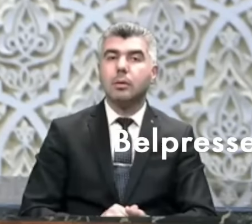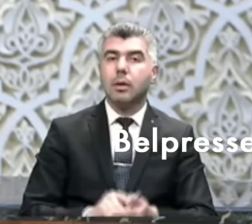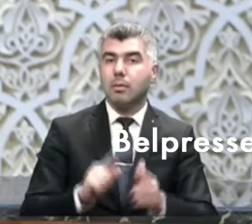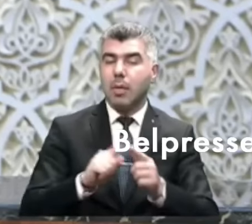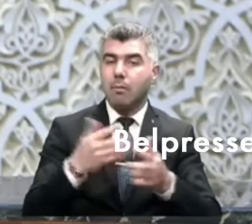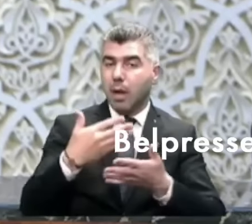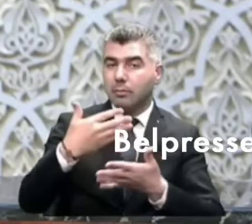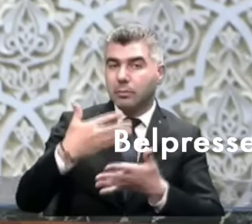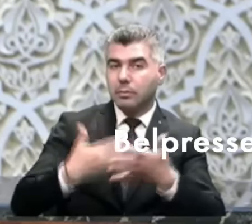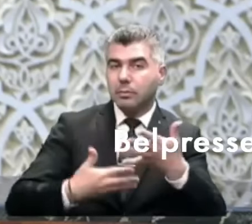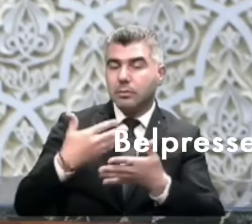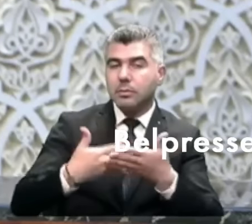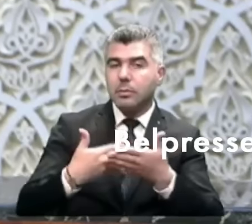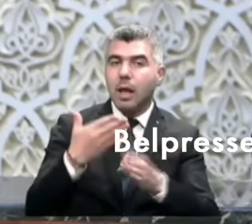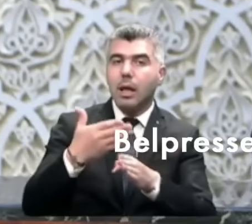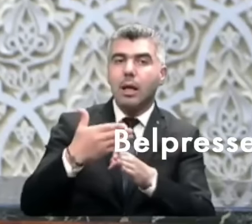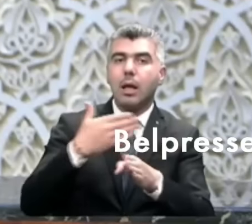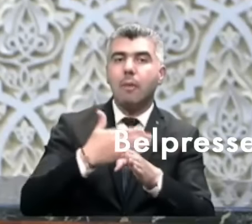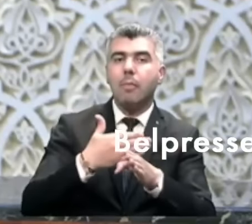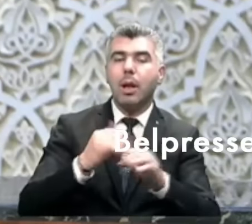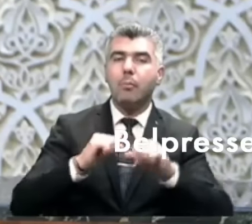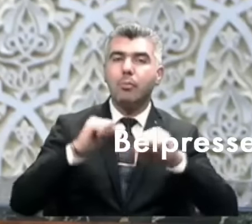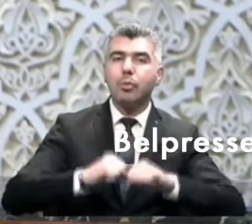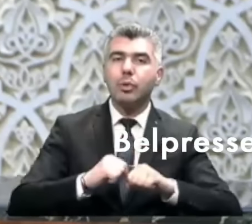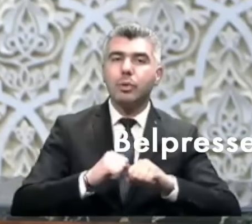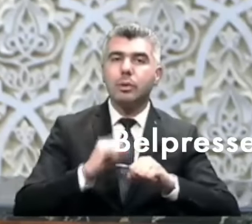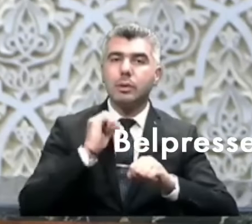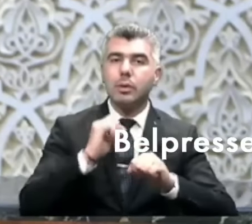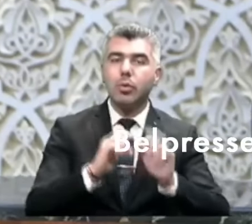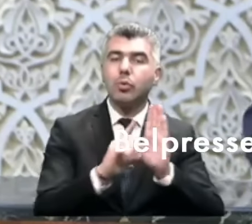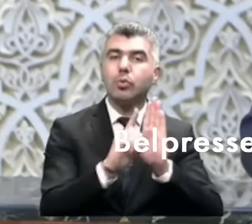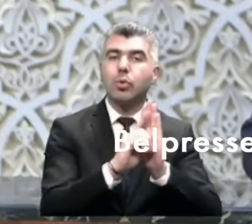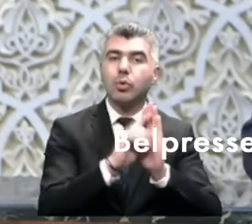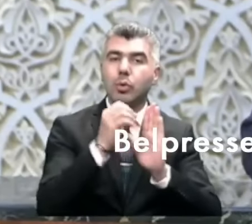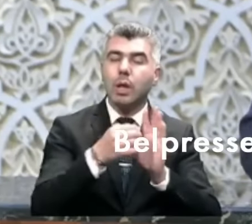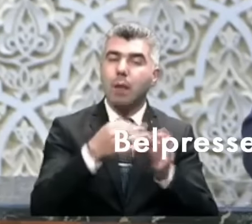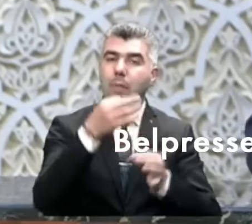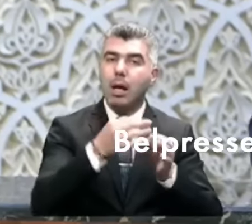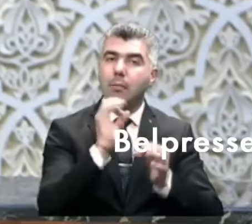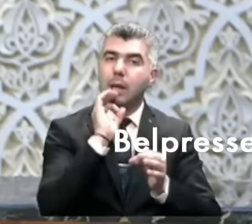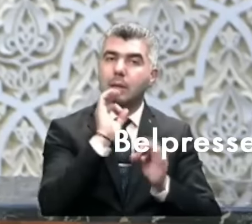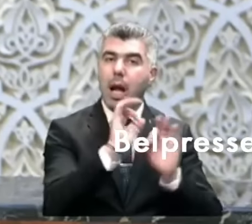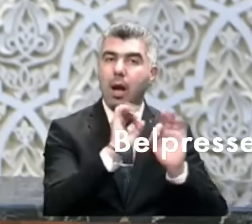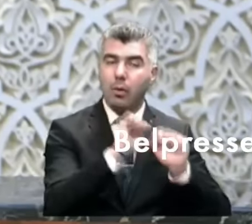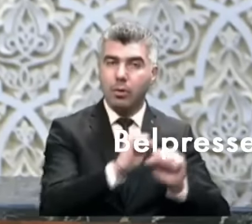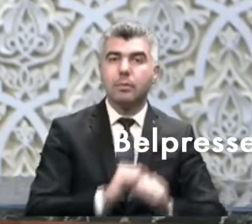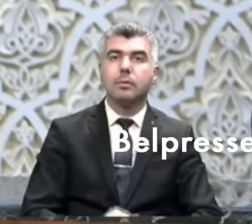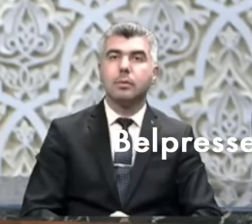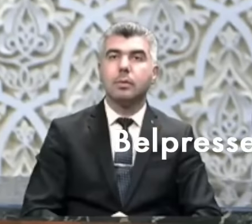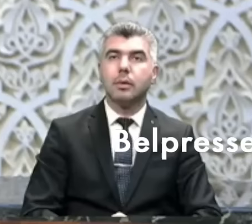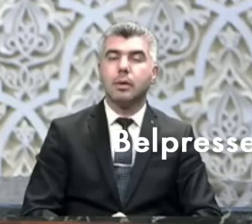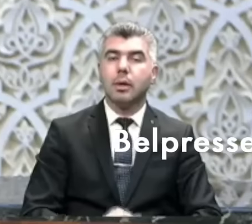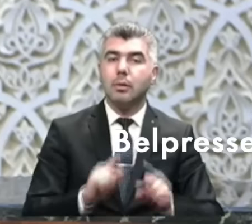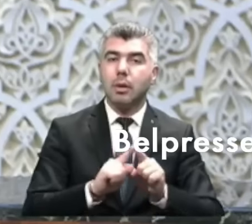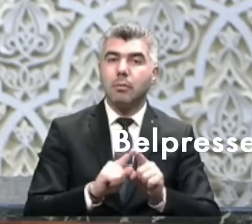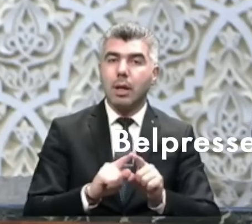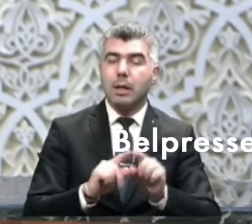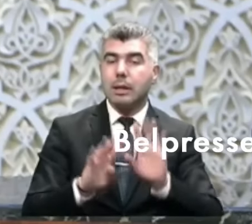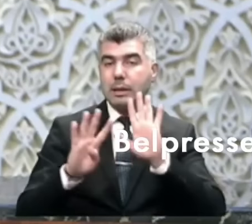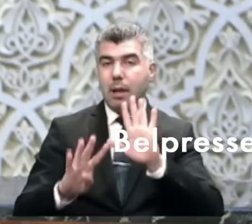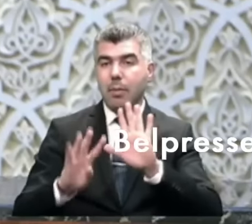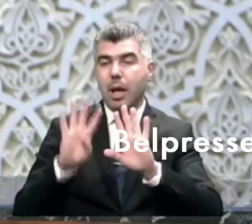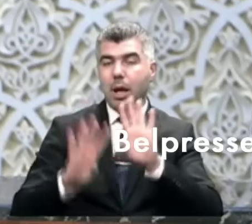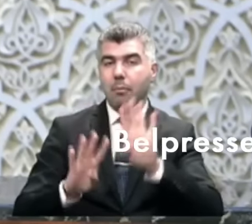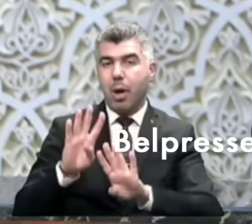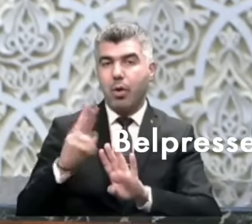بقرارات سابقه للمجلس الدستوري الذي اصبح بعد ذلك محكمه الدستوريه وانا احيلك على القرار 924 13